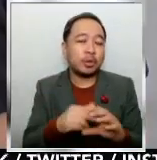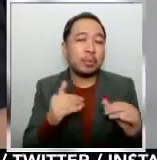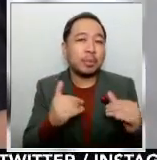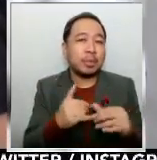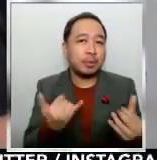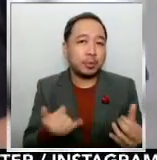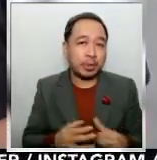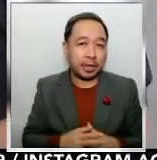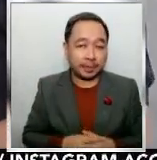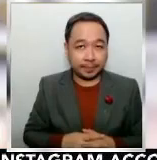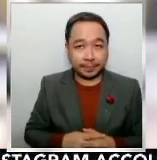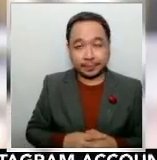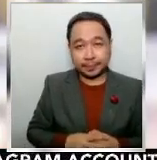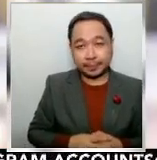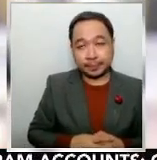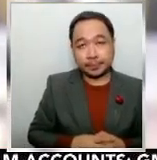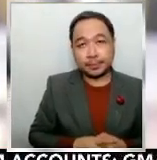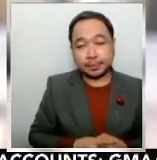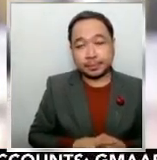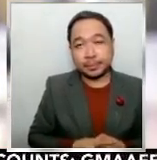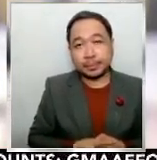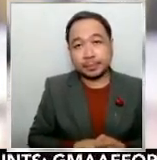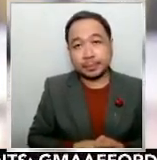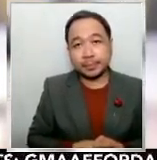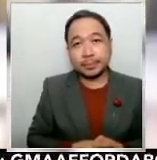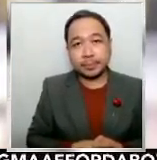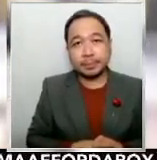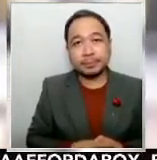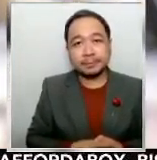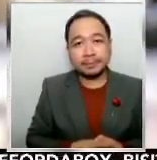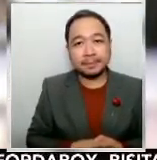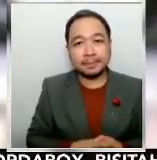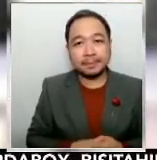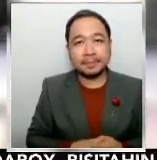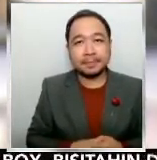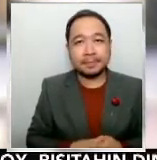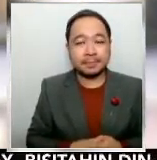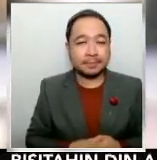Gonzalez, Sandra Aguinaldo, Sanima Refran, nakatutok 24 oras.